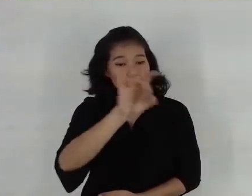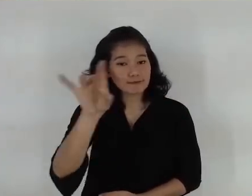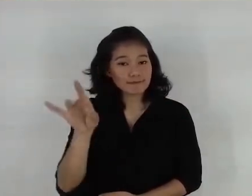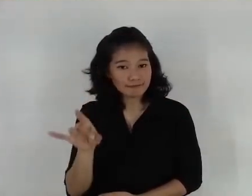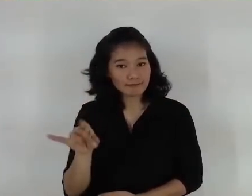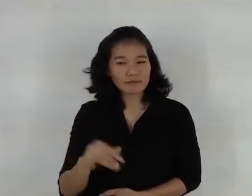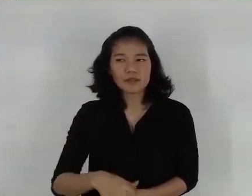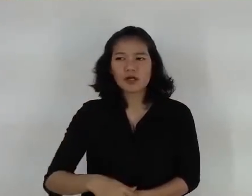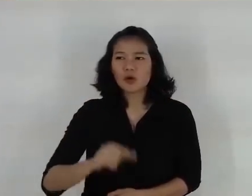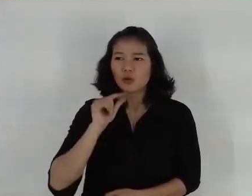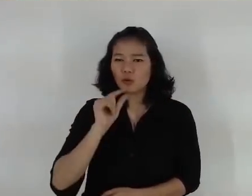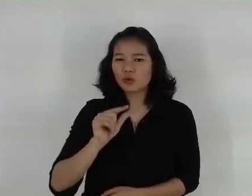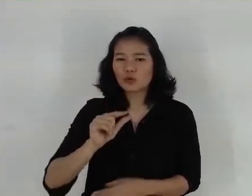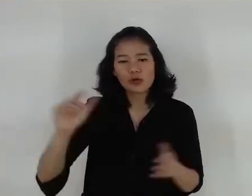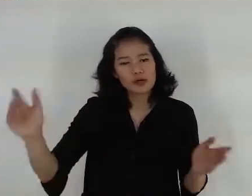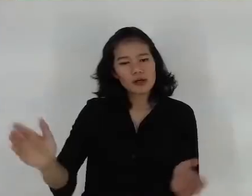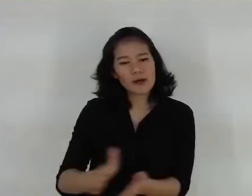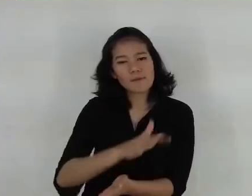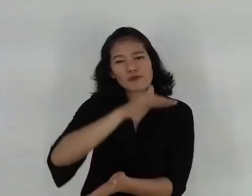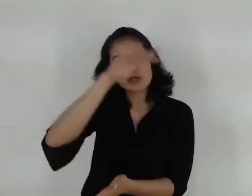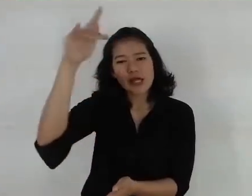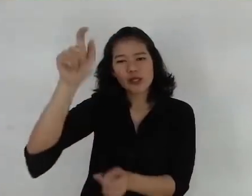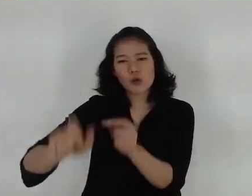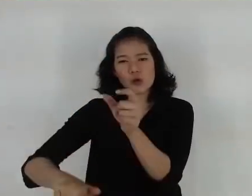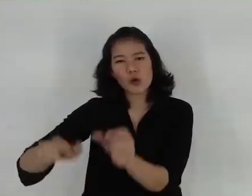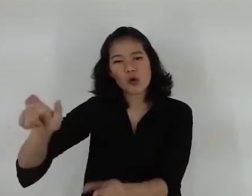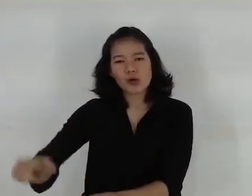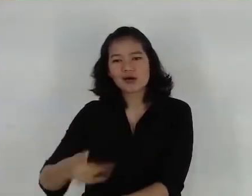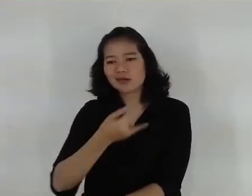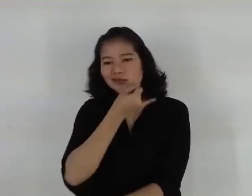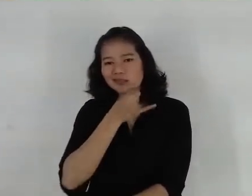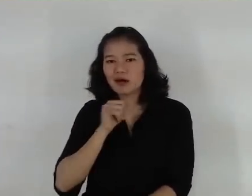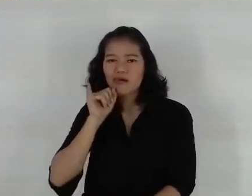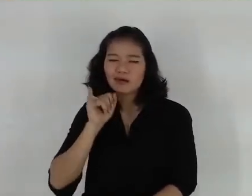dan menjadi Kemuliaan bagi umatmu Israel